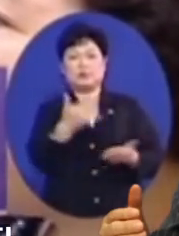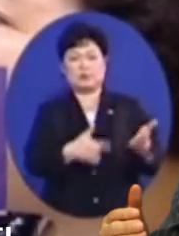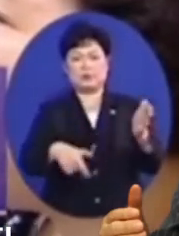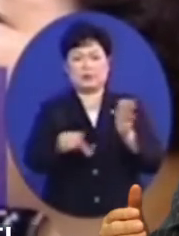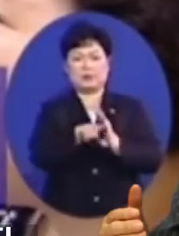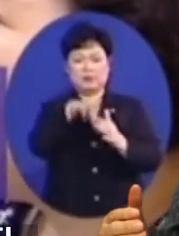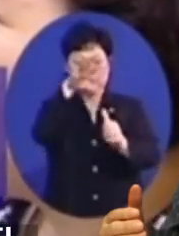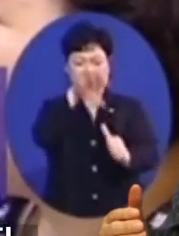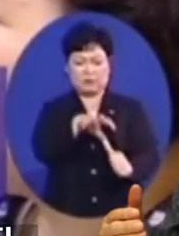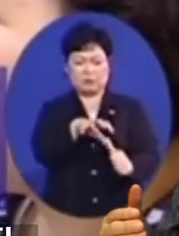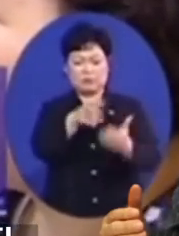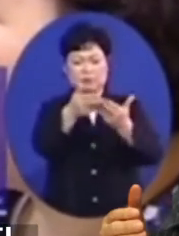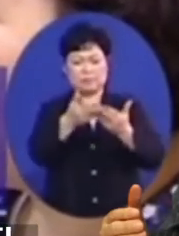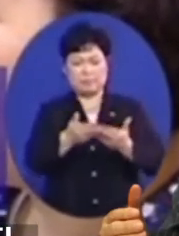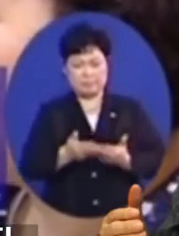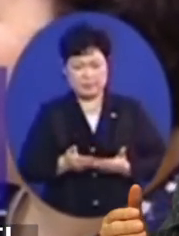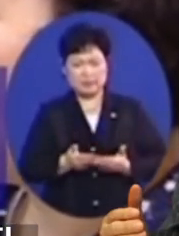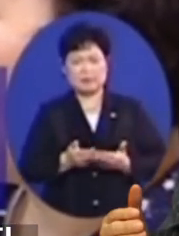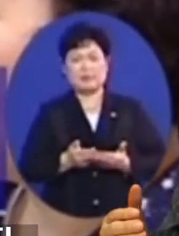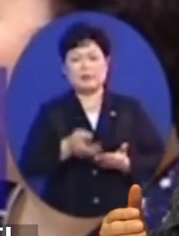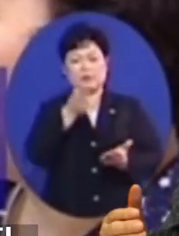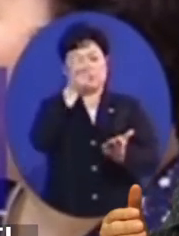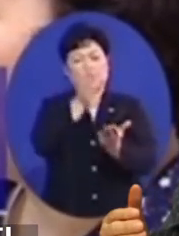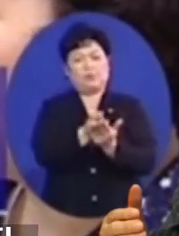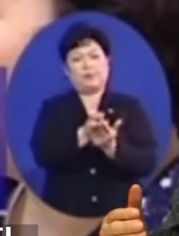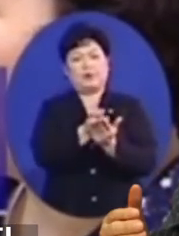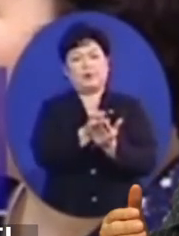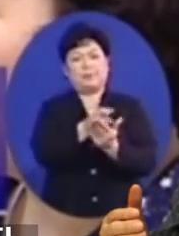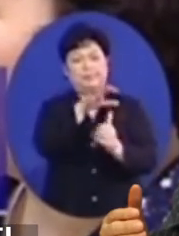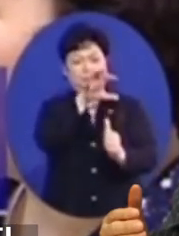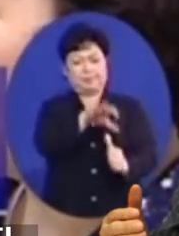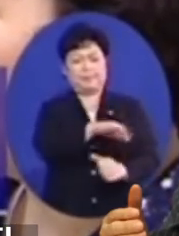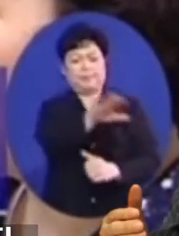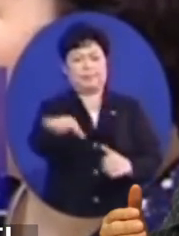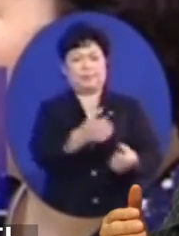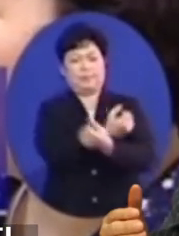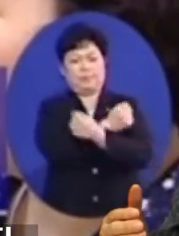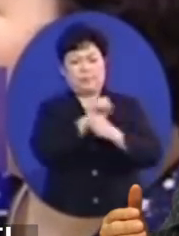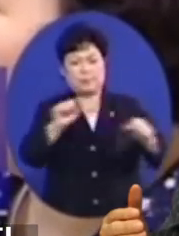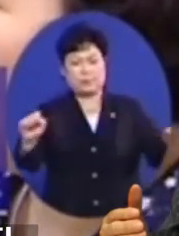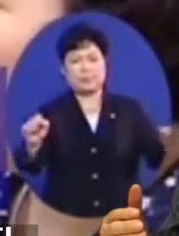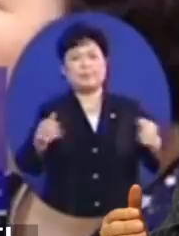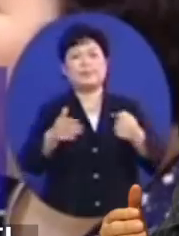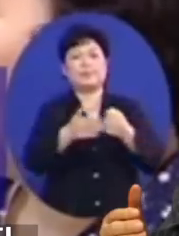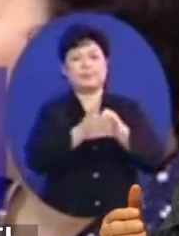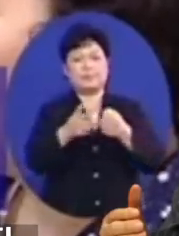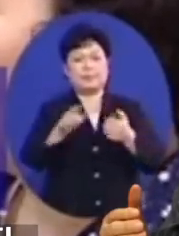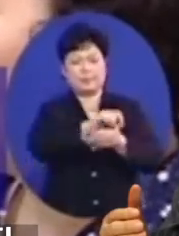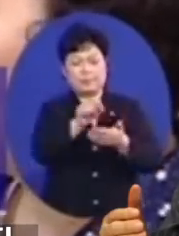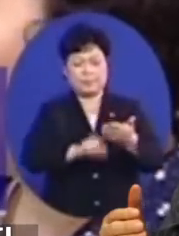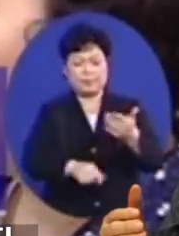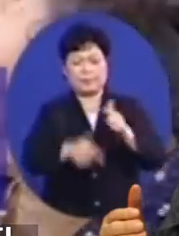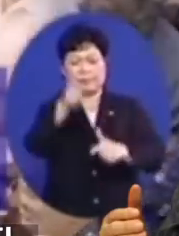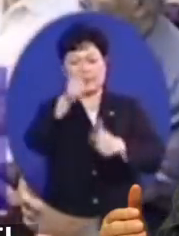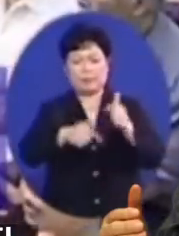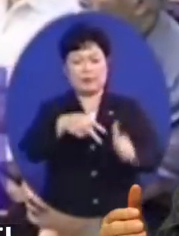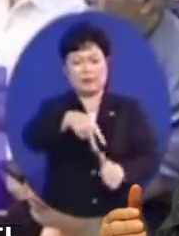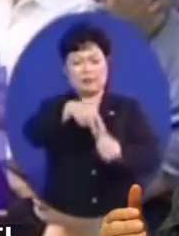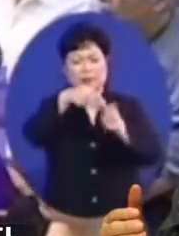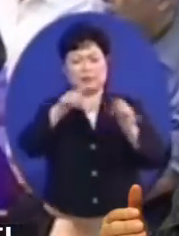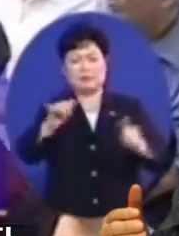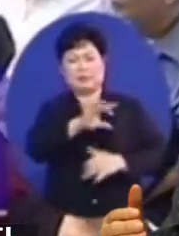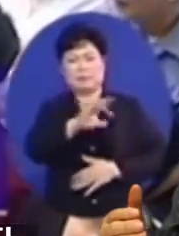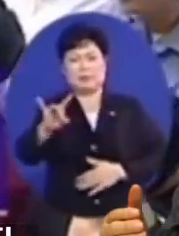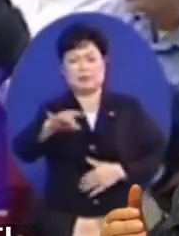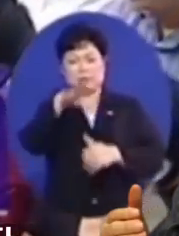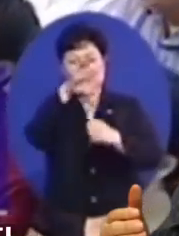우리를 위하여 저주를 받은 바 되사 율법의 저주에서 우리를 속량하셨으니 기록된 바 나무에 달린 자마다